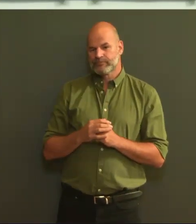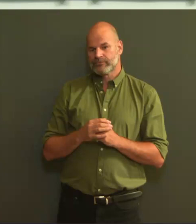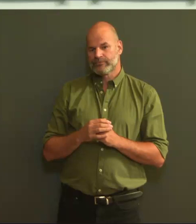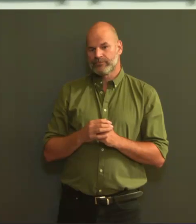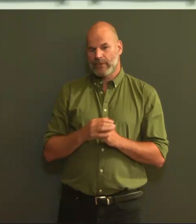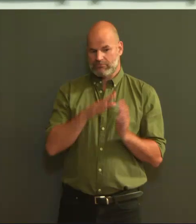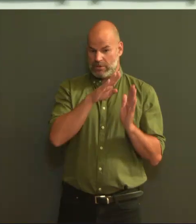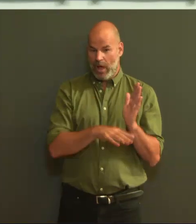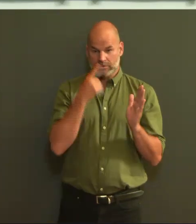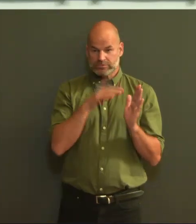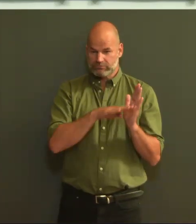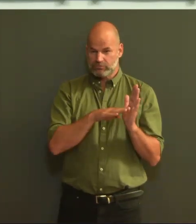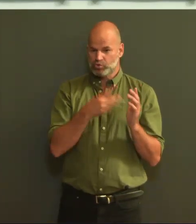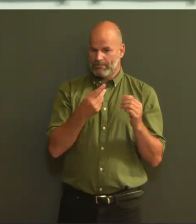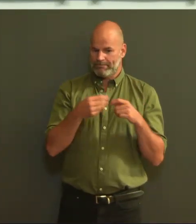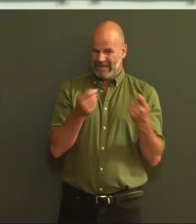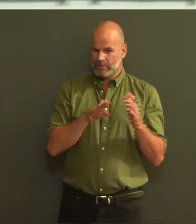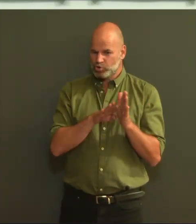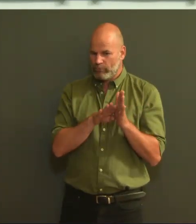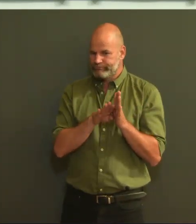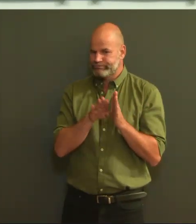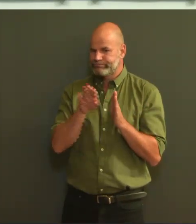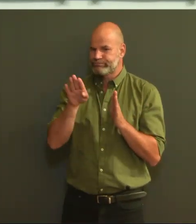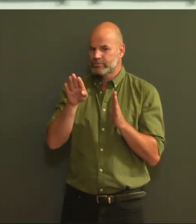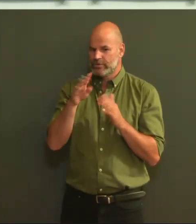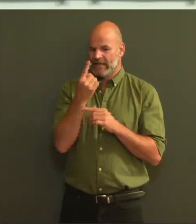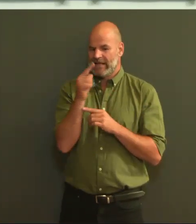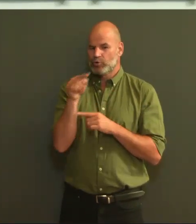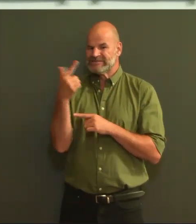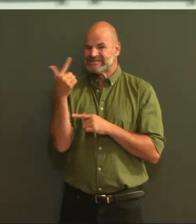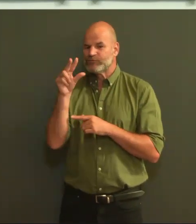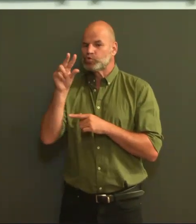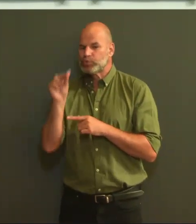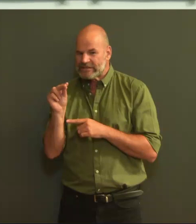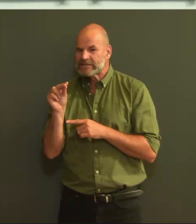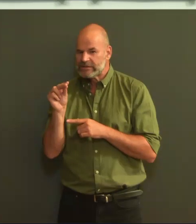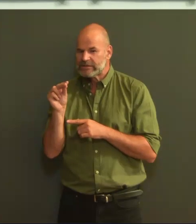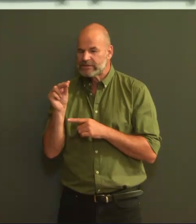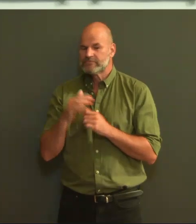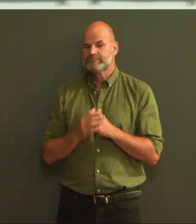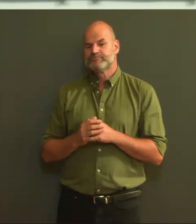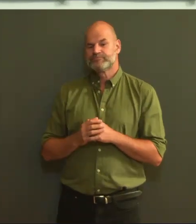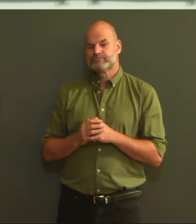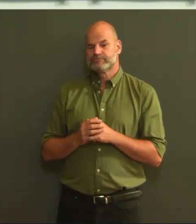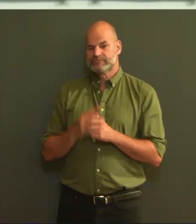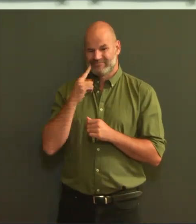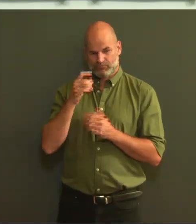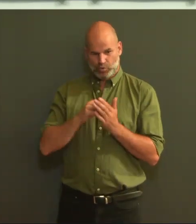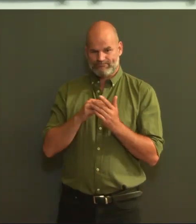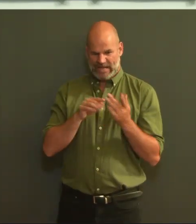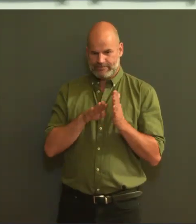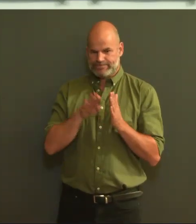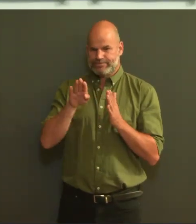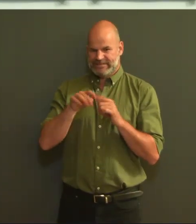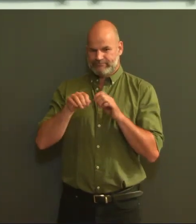tot 1,27. Wat duidelijk aangeeft dat de epidemie nog steeds aan het groeien is.